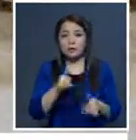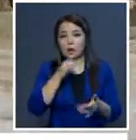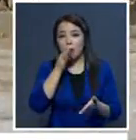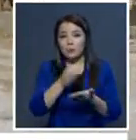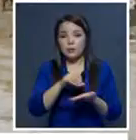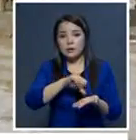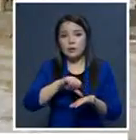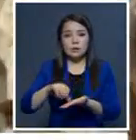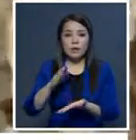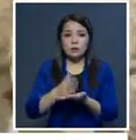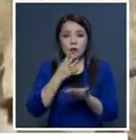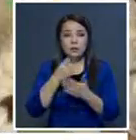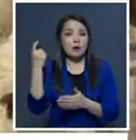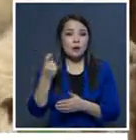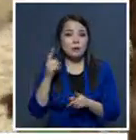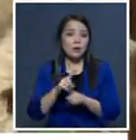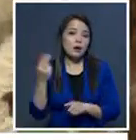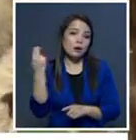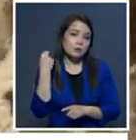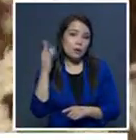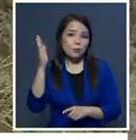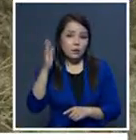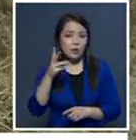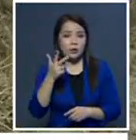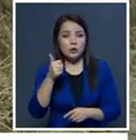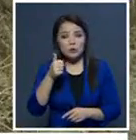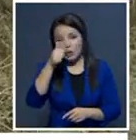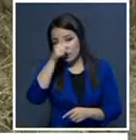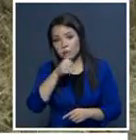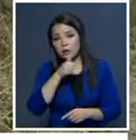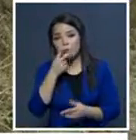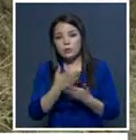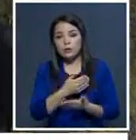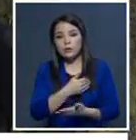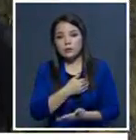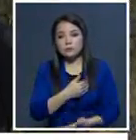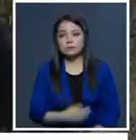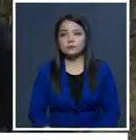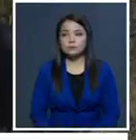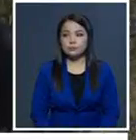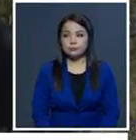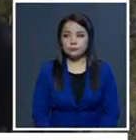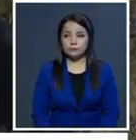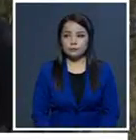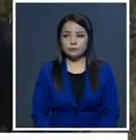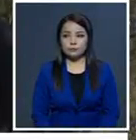басқарма өкілдері шаруалар алдындағы қарыздан алдағы 2-3 айда құтылмақ. Біздің мал шаруашылығы